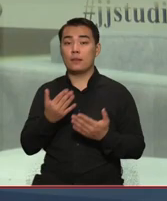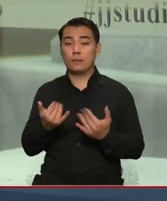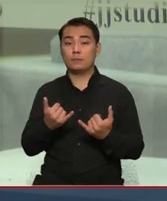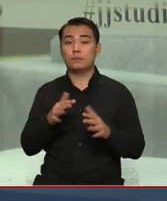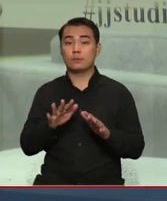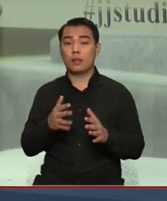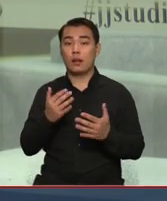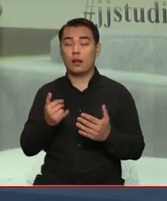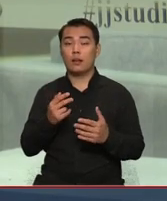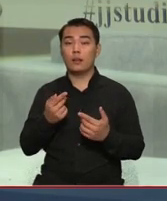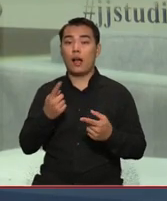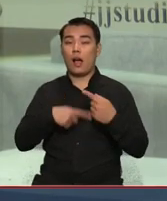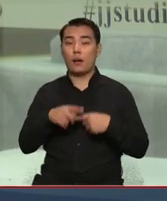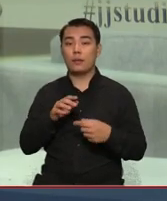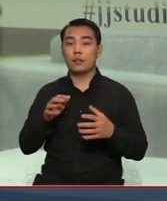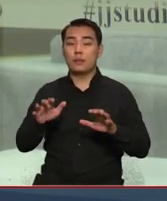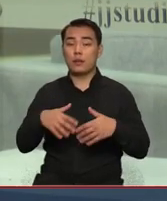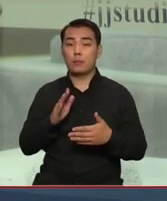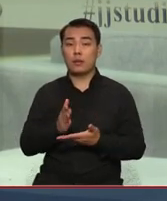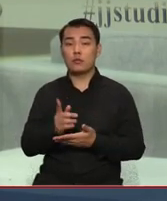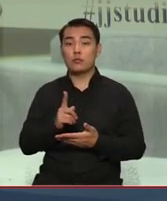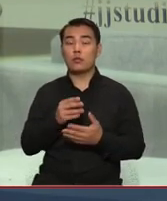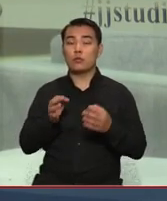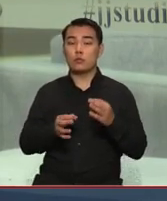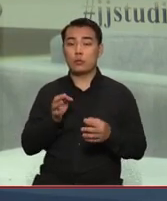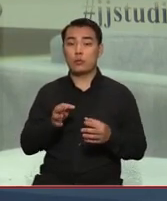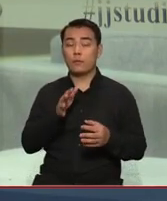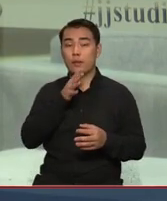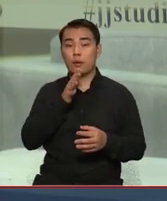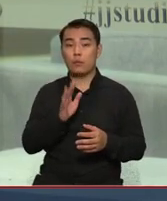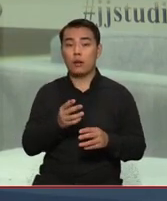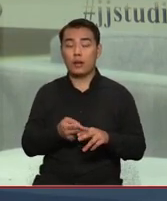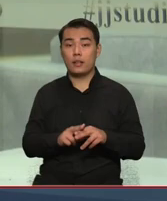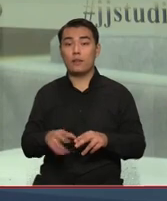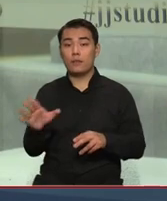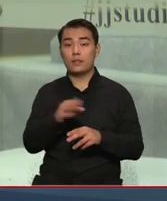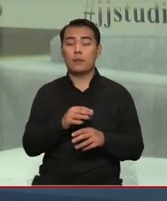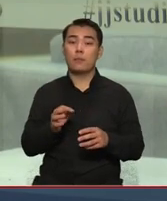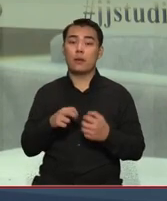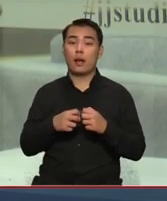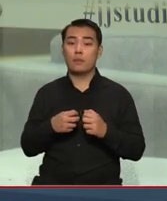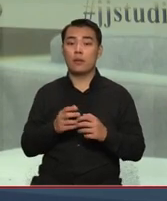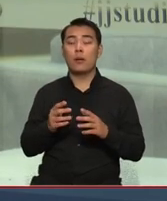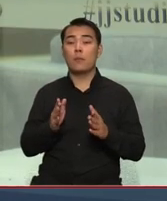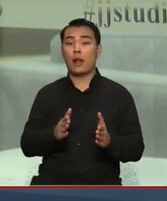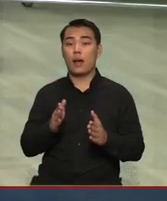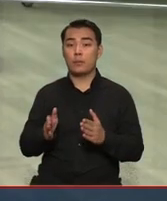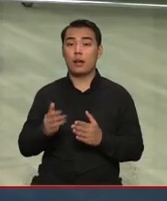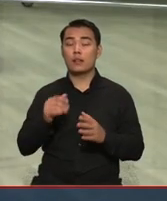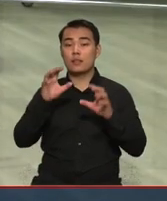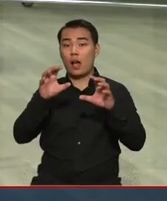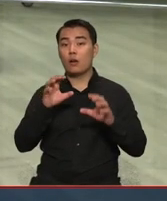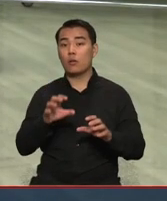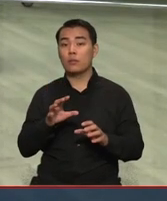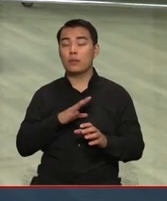да, оны кері тартып алады. Сот процесі болады, жаңа төрелік мәселесі. Осы мәселелерді реттеу үшін заңға өзгерістер